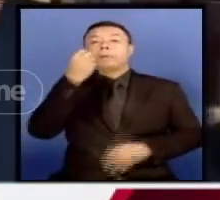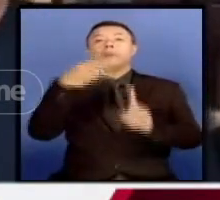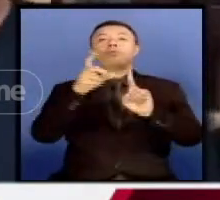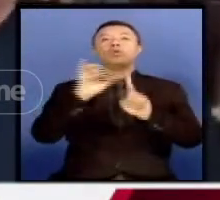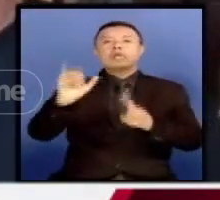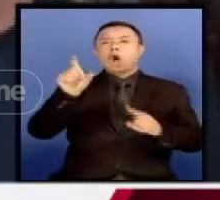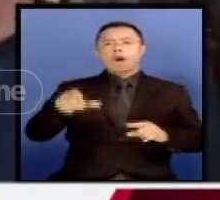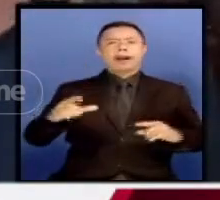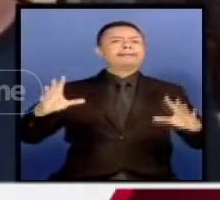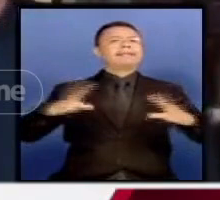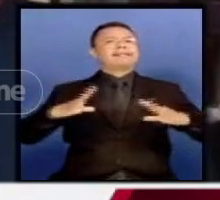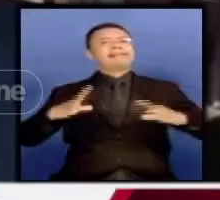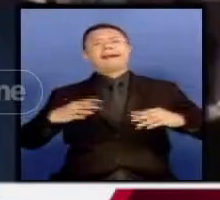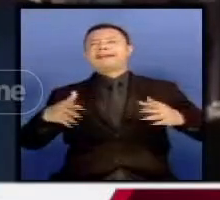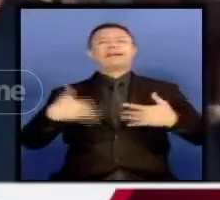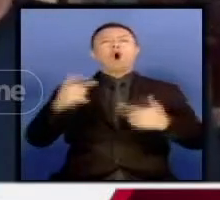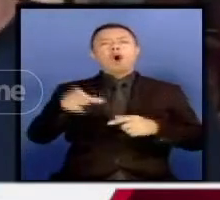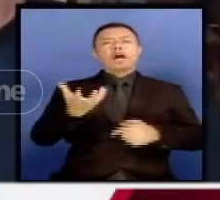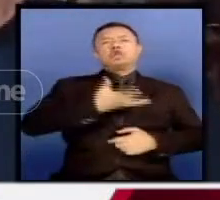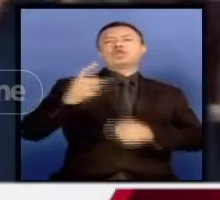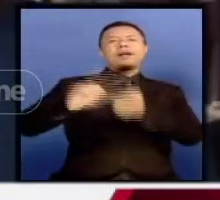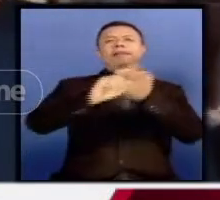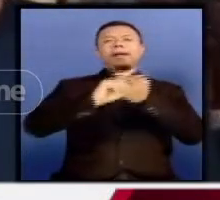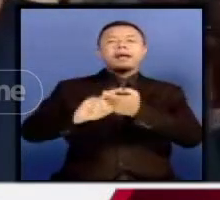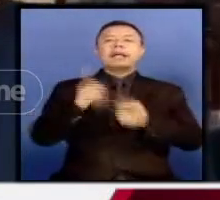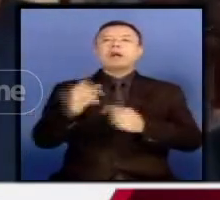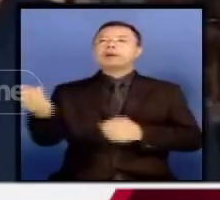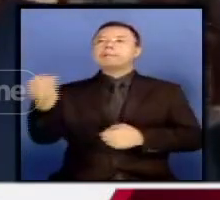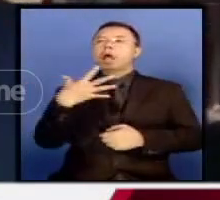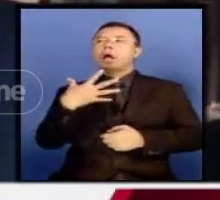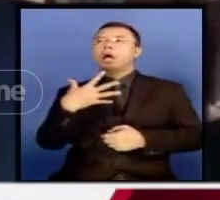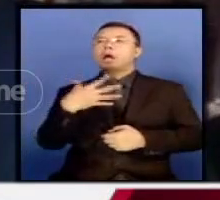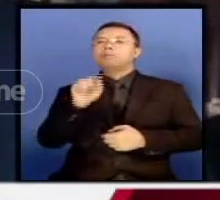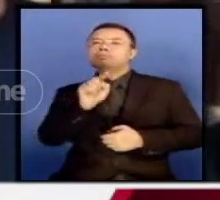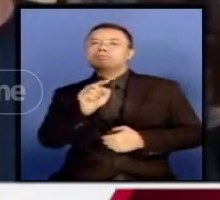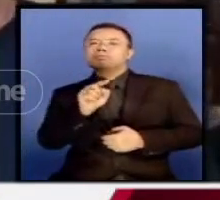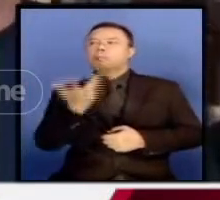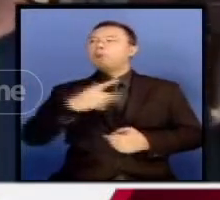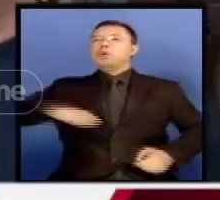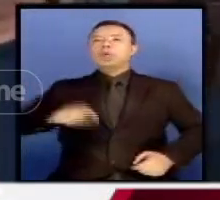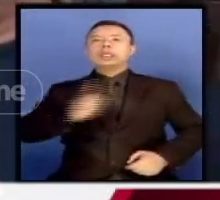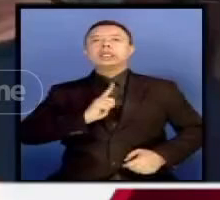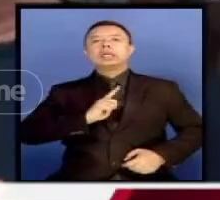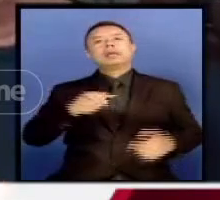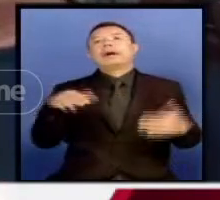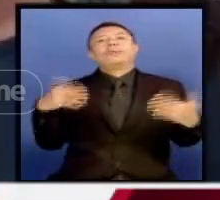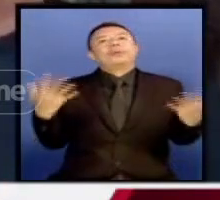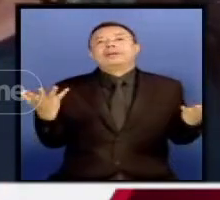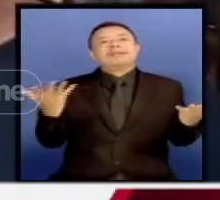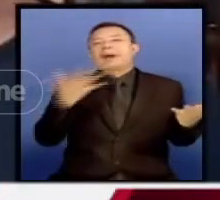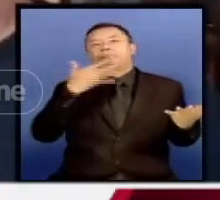orang enjoy orang yang melihat sekali Jadi kalau untuk bilang beliau bunuh diri itu sangat